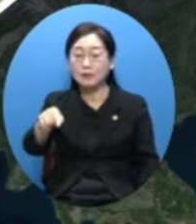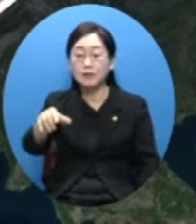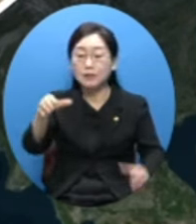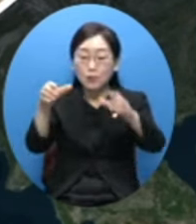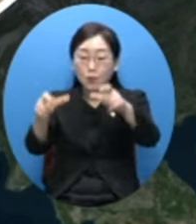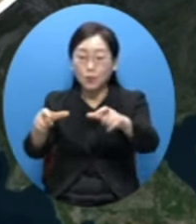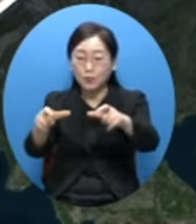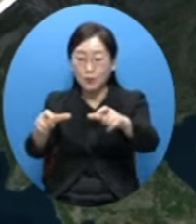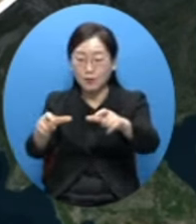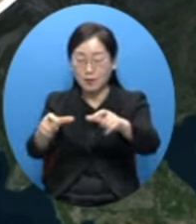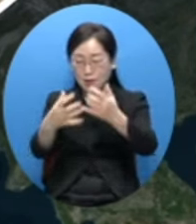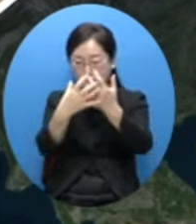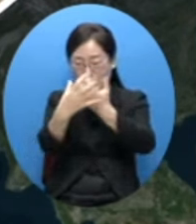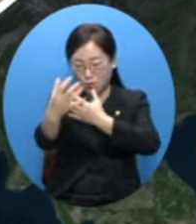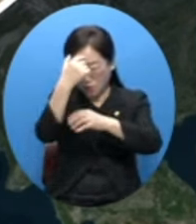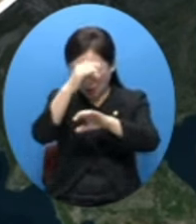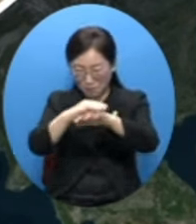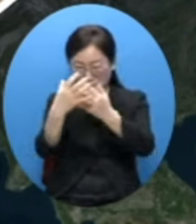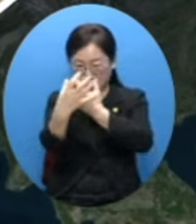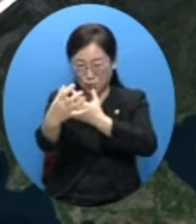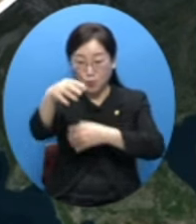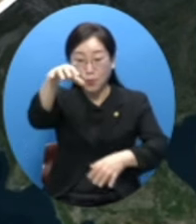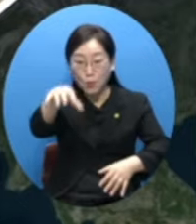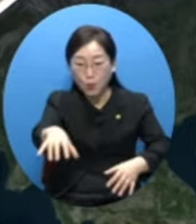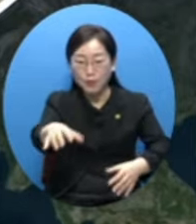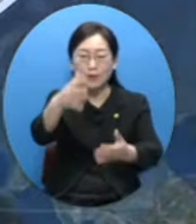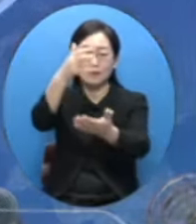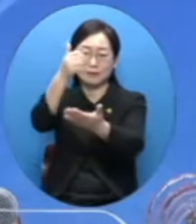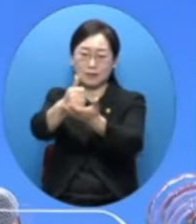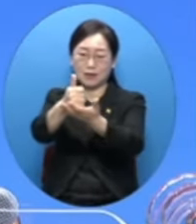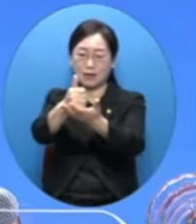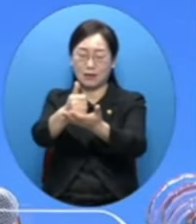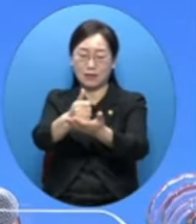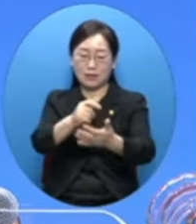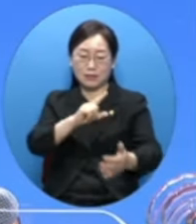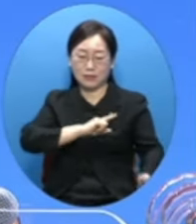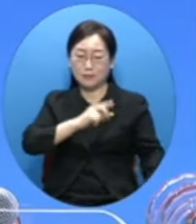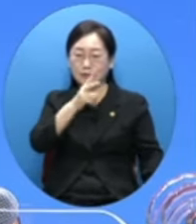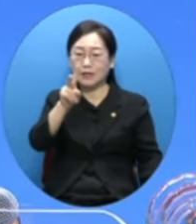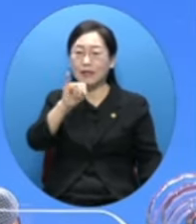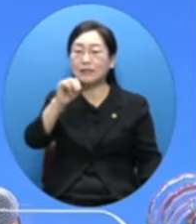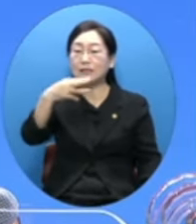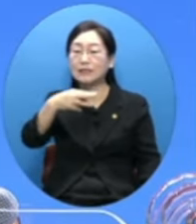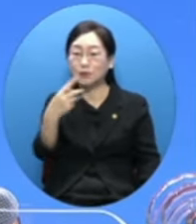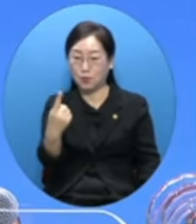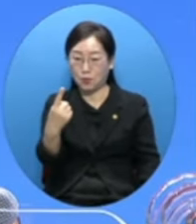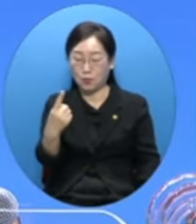회당장 야이로가 있습니다. 회당장이라고 하면